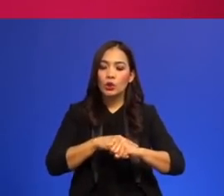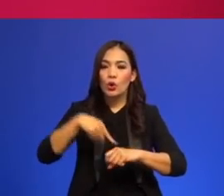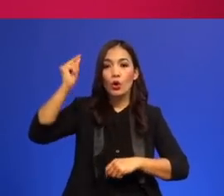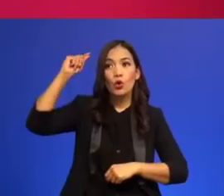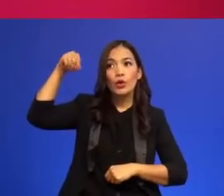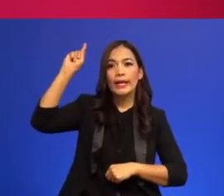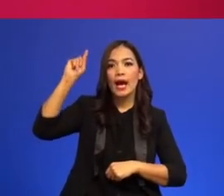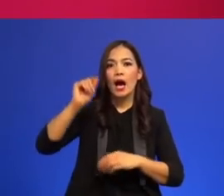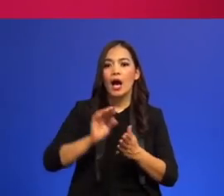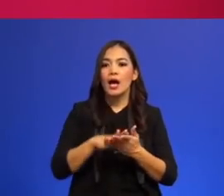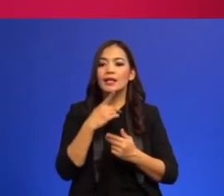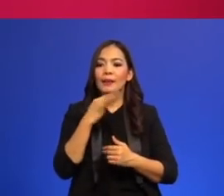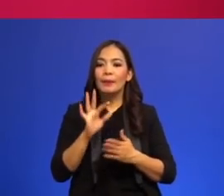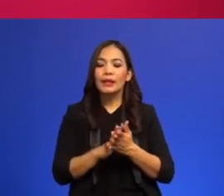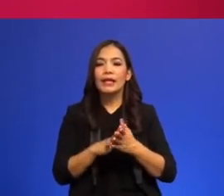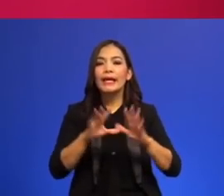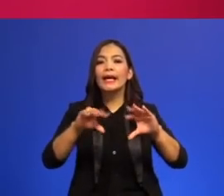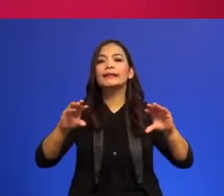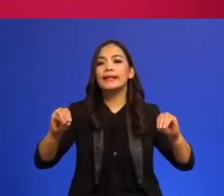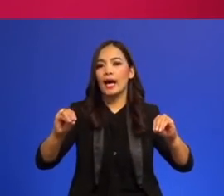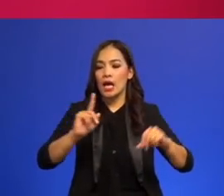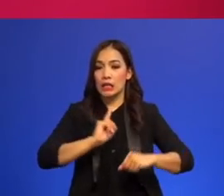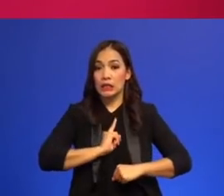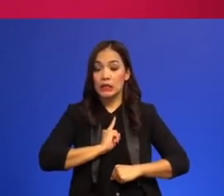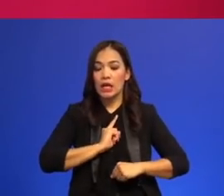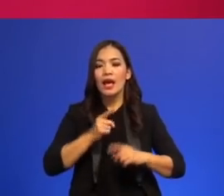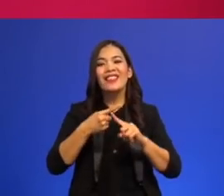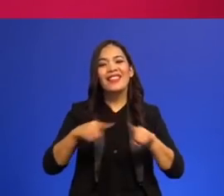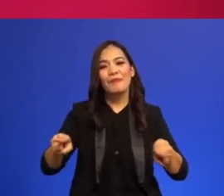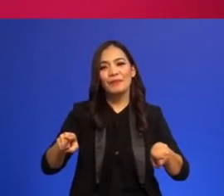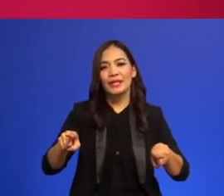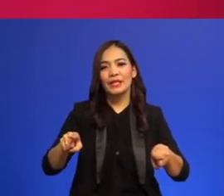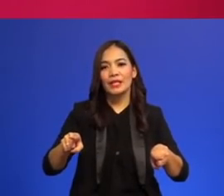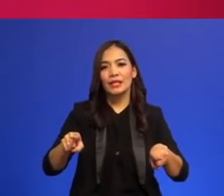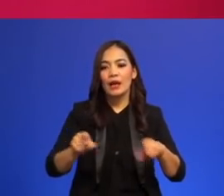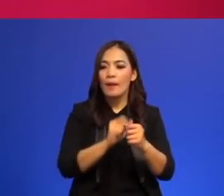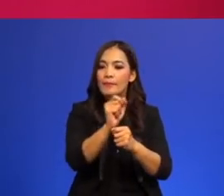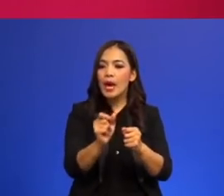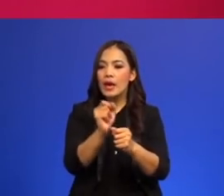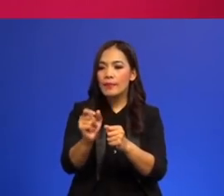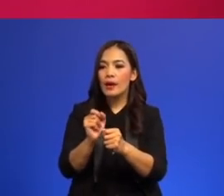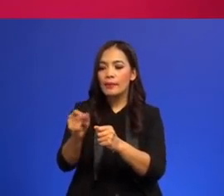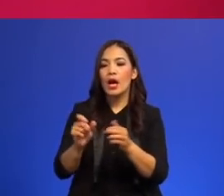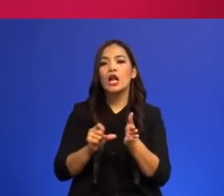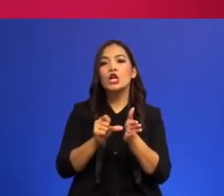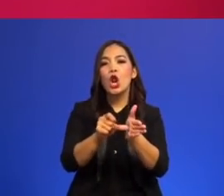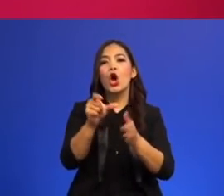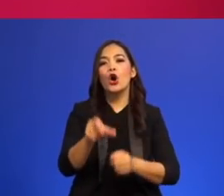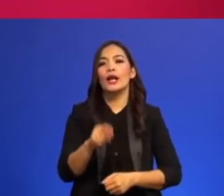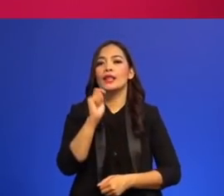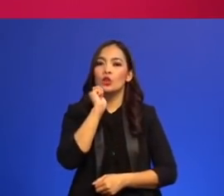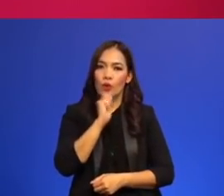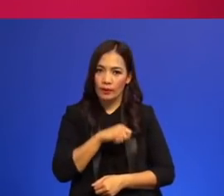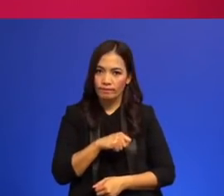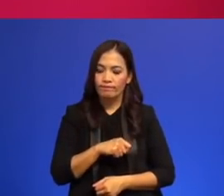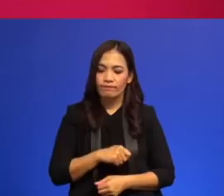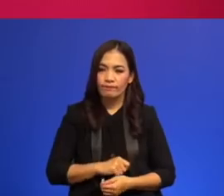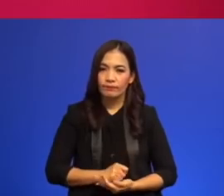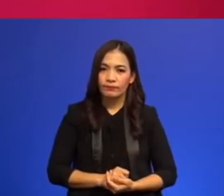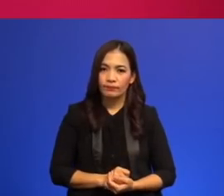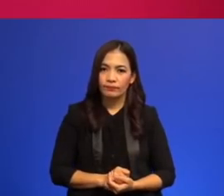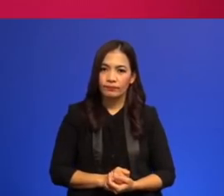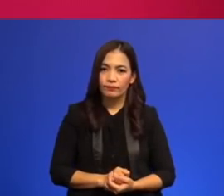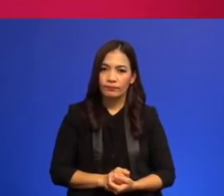cari nafkah untuk dirinya tapi juga bisa menolong orang tua, saudaraku.